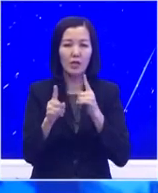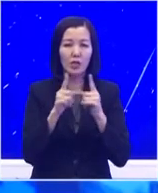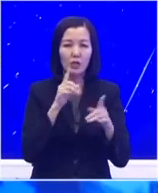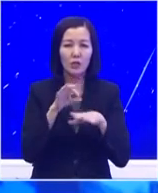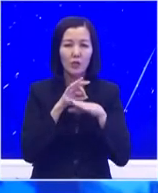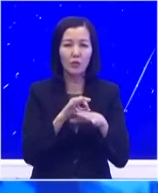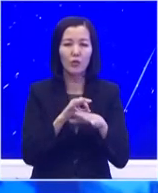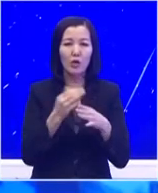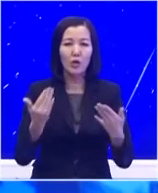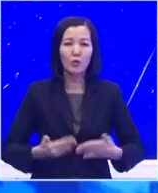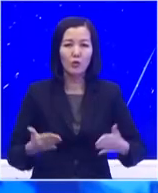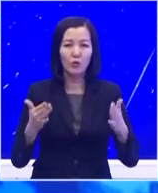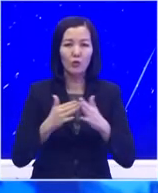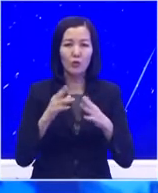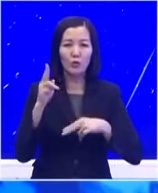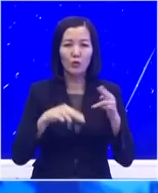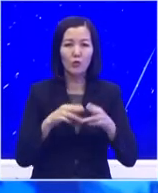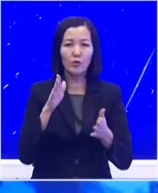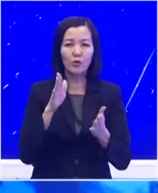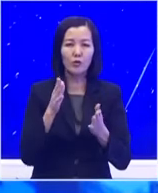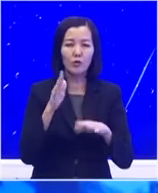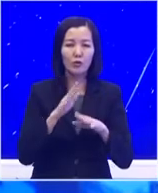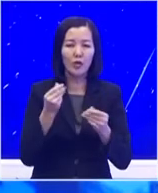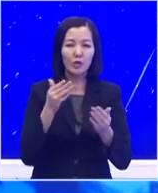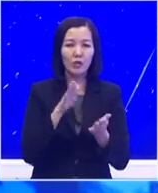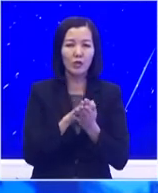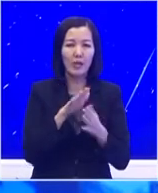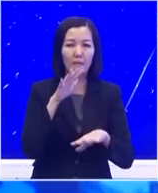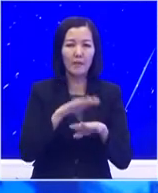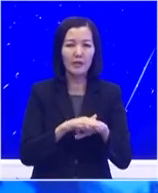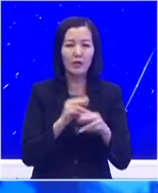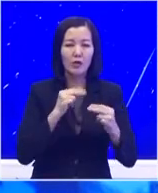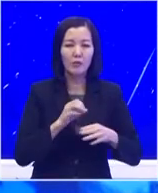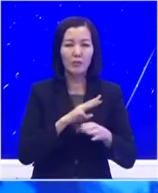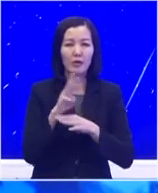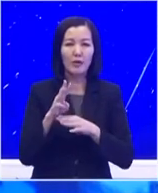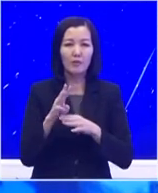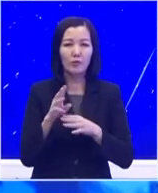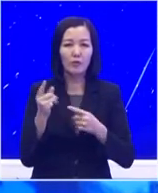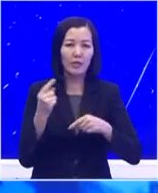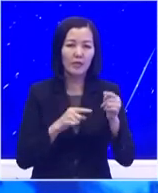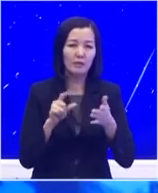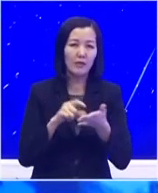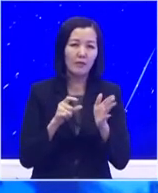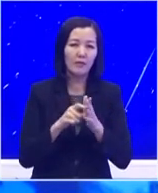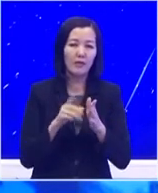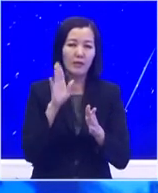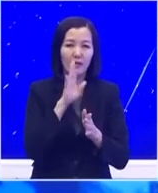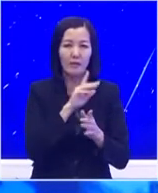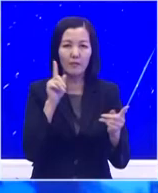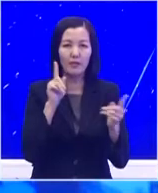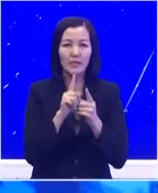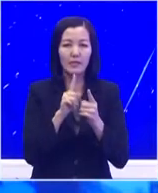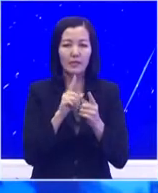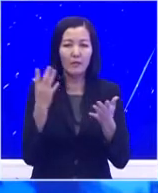өтті. Тұрғын үй құрылыс жинақ банкі, жұмыспен қамту орталығы, сондай-ақ кәсіпкерлік палатасының өкілдері ақ жаулықты аналармен жүздесіп,